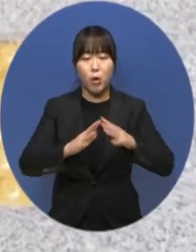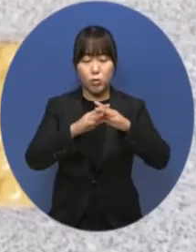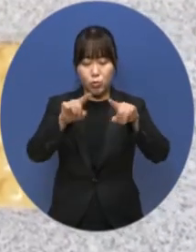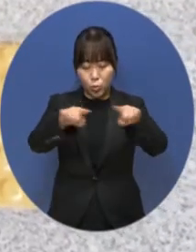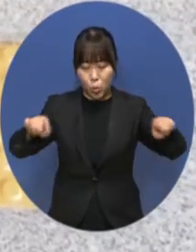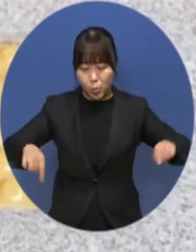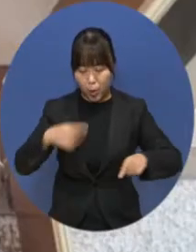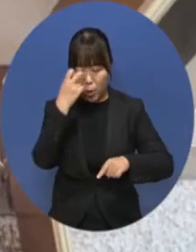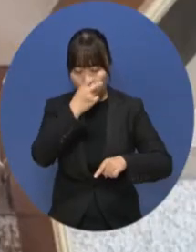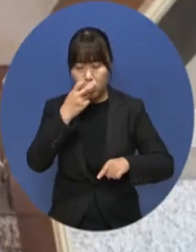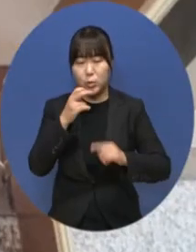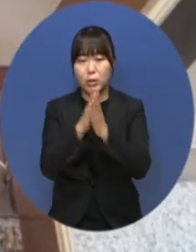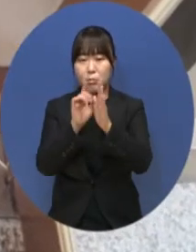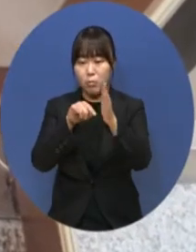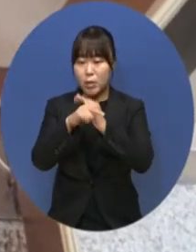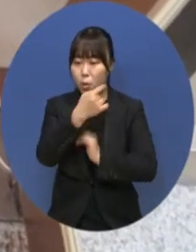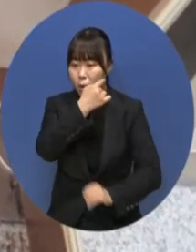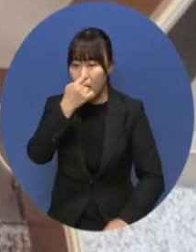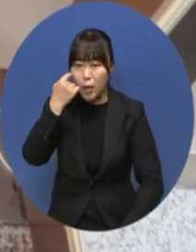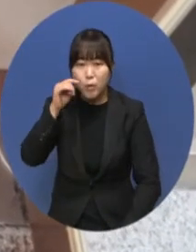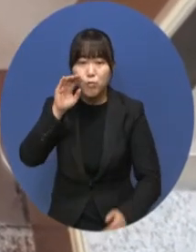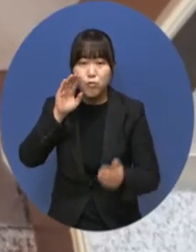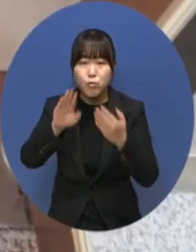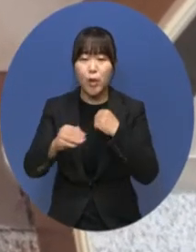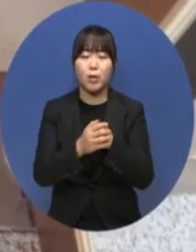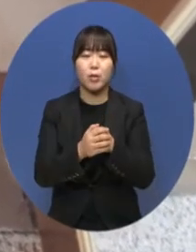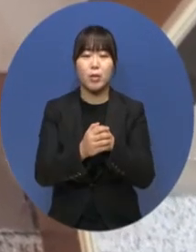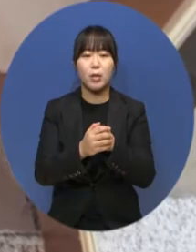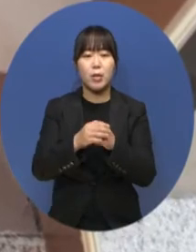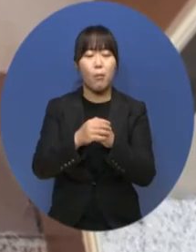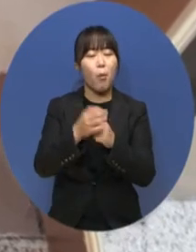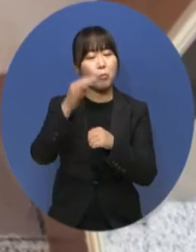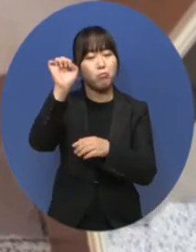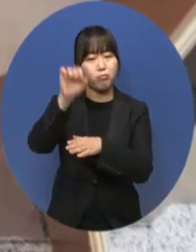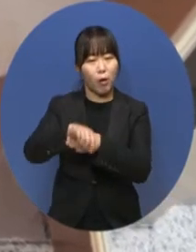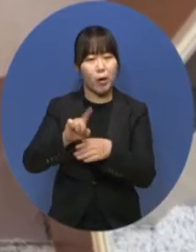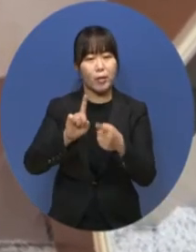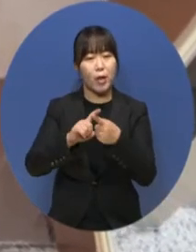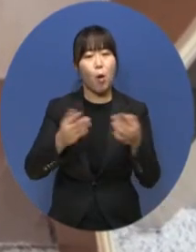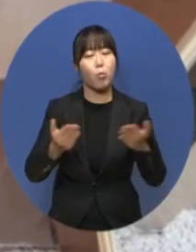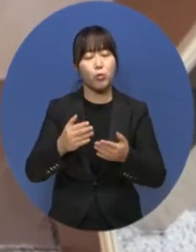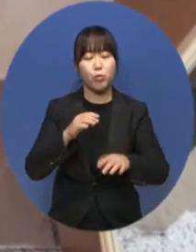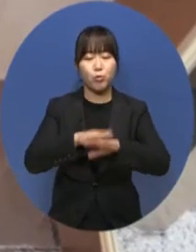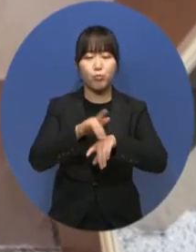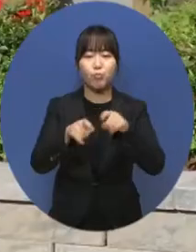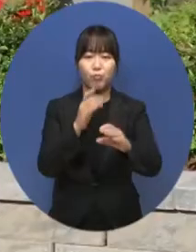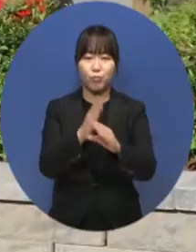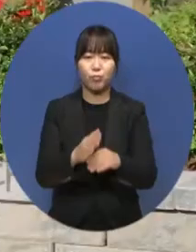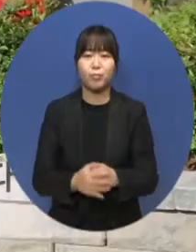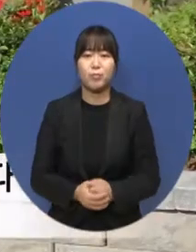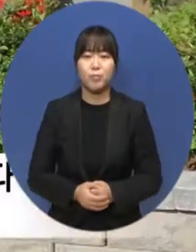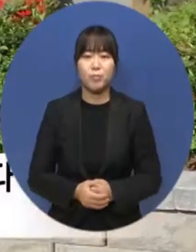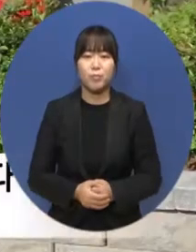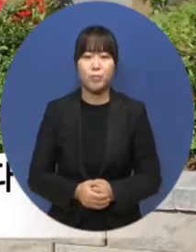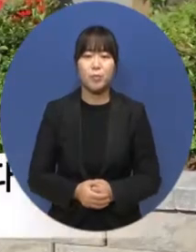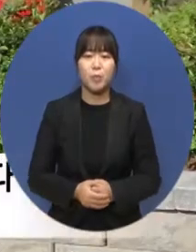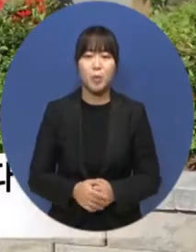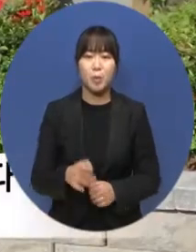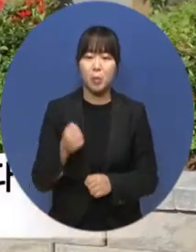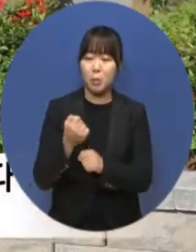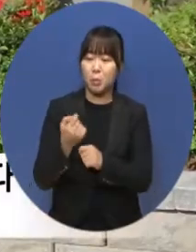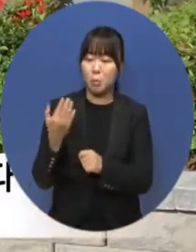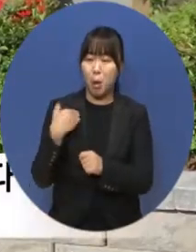및 현장 점검을 한 후 인허가 업무를 수행하고 있습니다. 불과 몇 년 전만